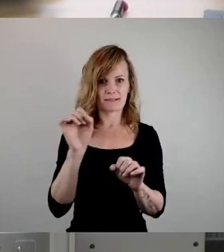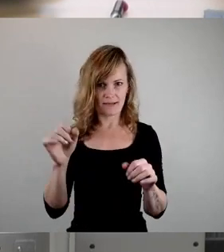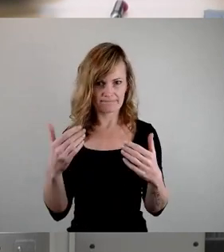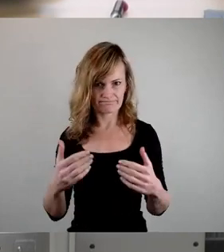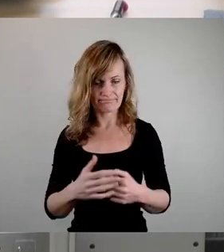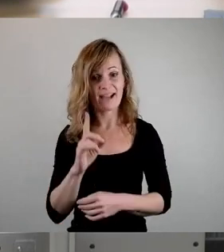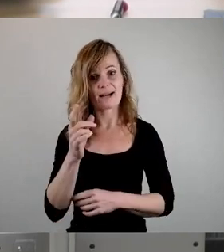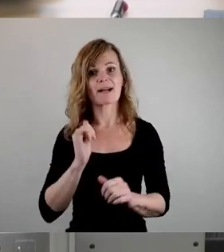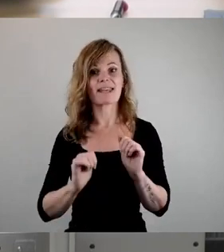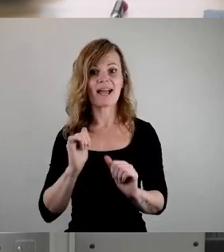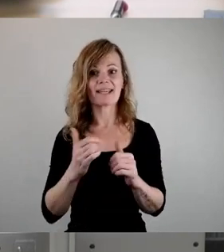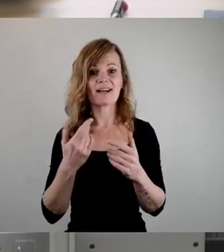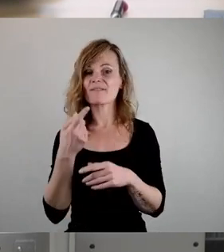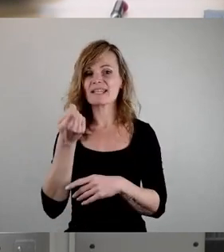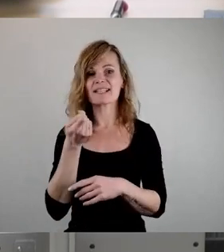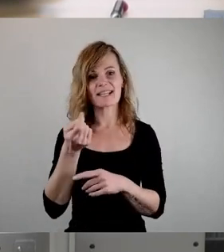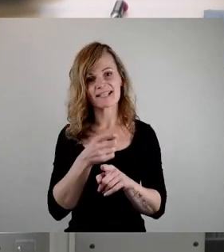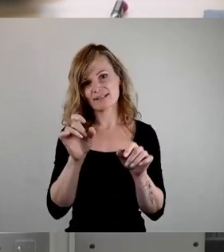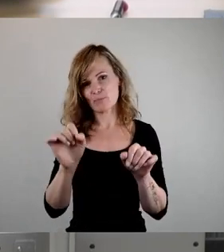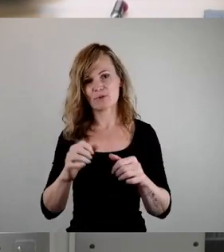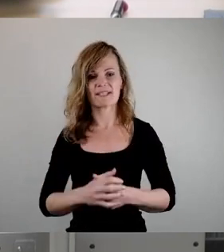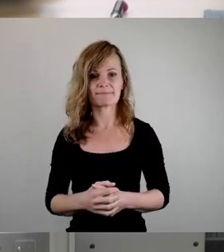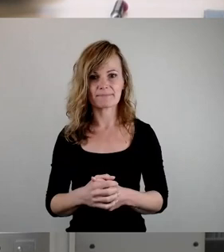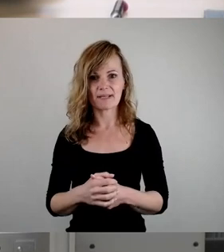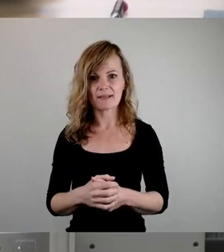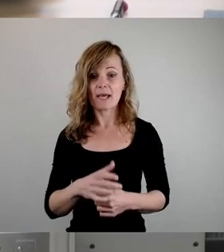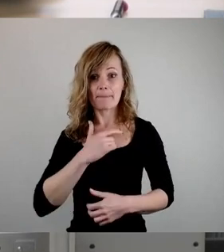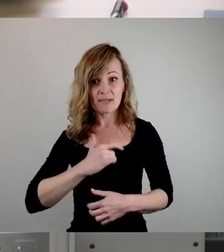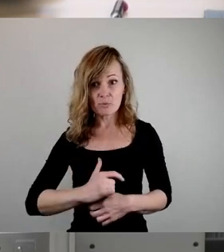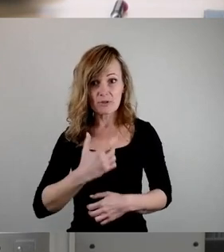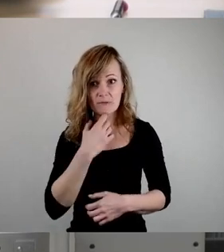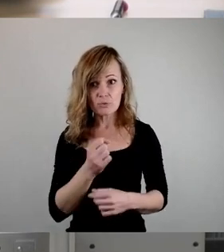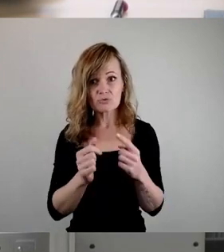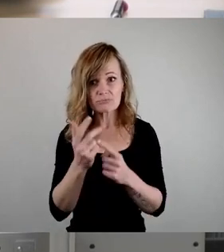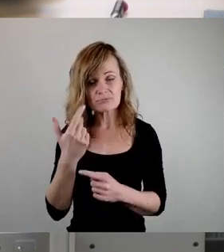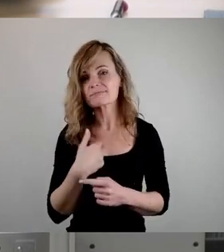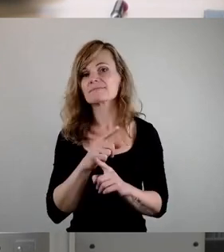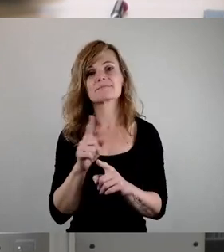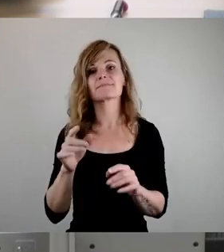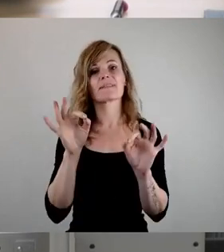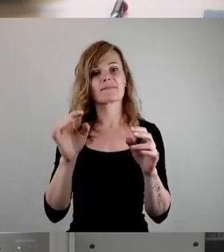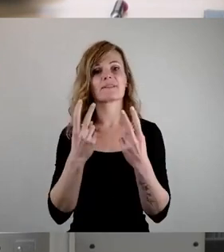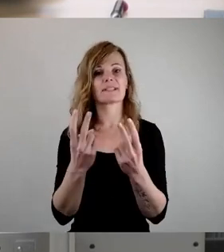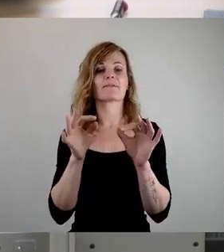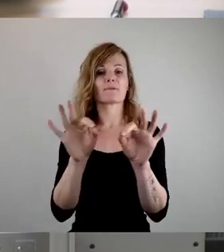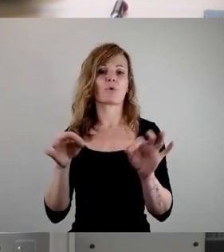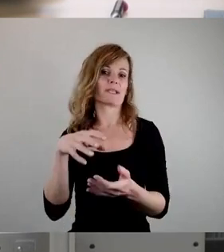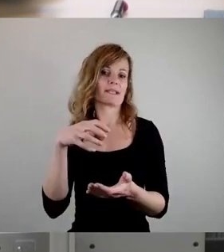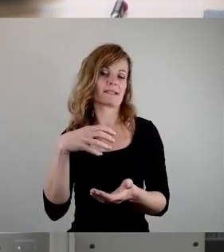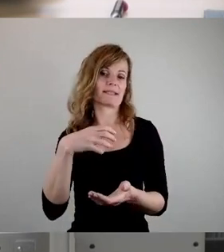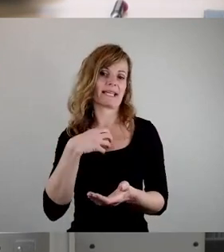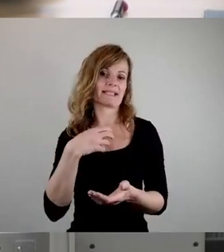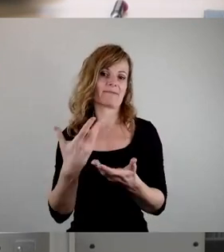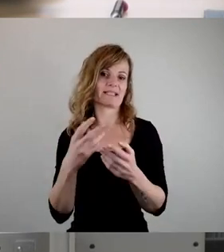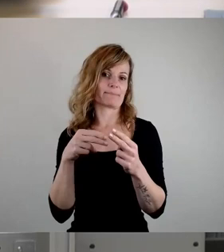leider finanziell nicht darstellbar. Und es geht hier nicht um persönliche Wünsche, sondern es geht um das Wohl der Dresdner. Und ich glaube, der grundsätzliche